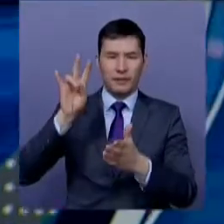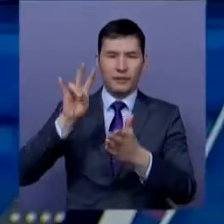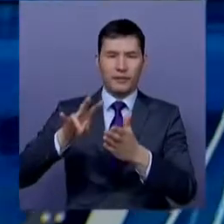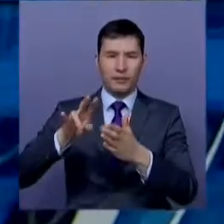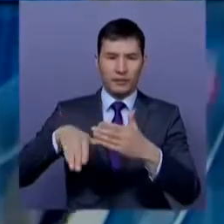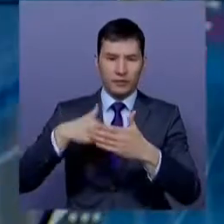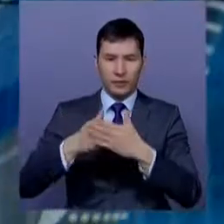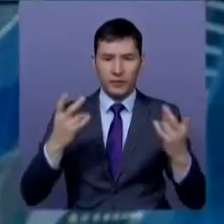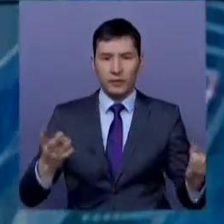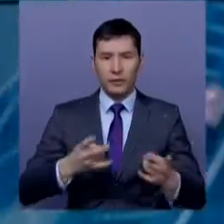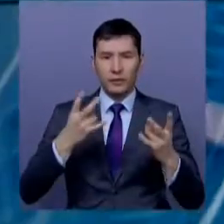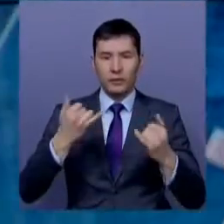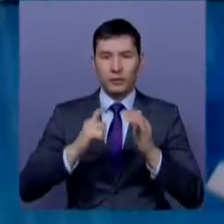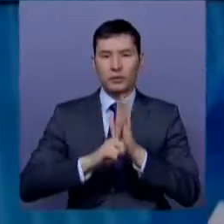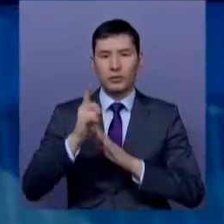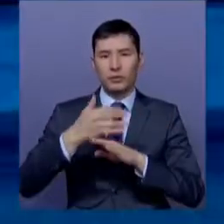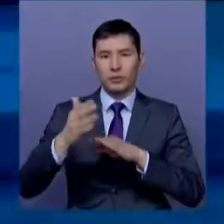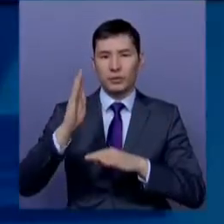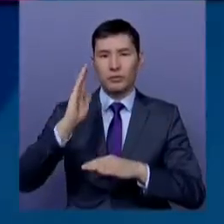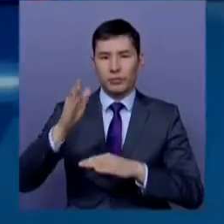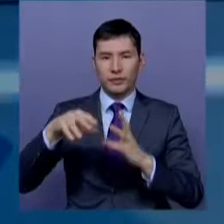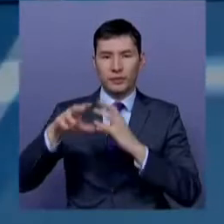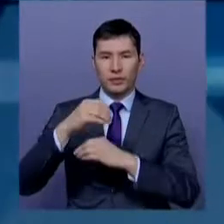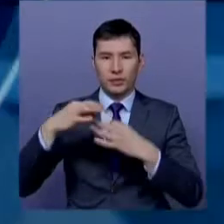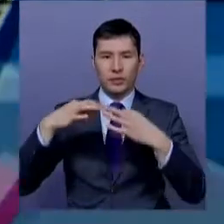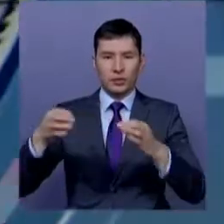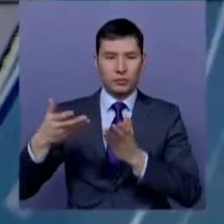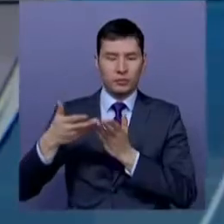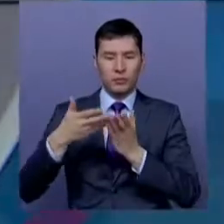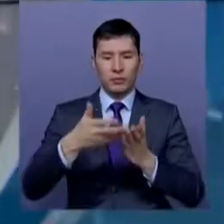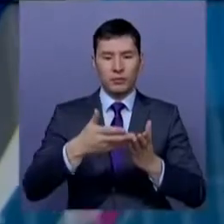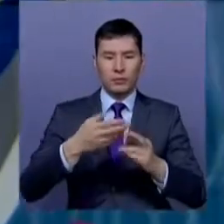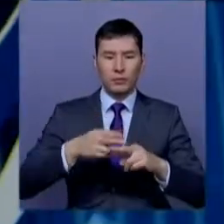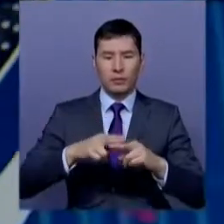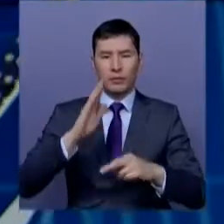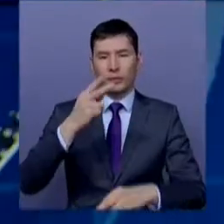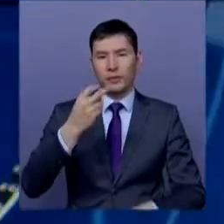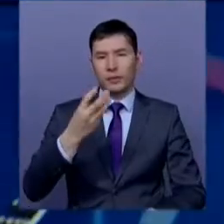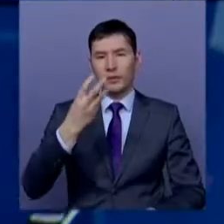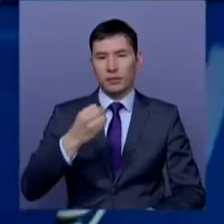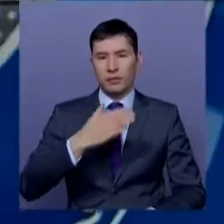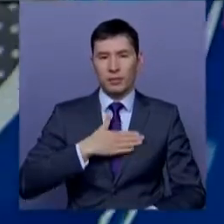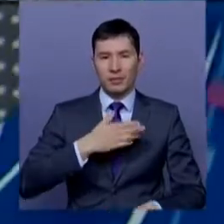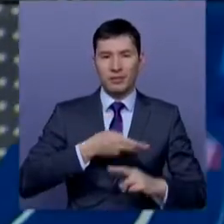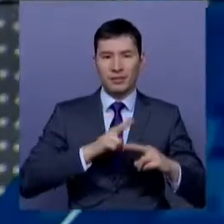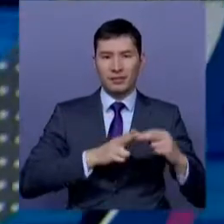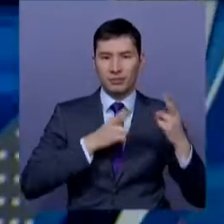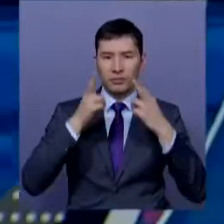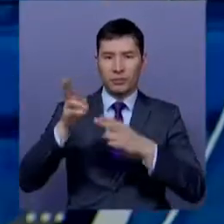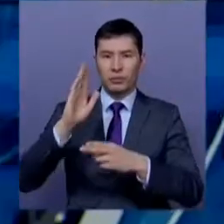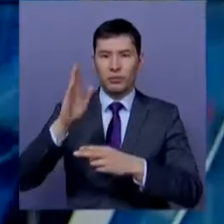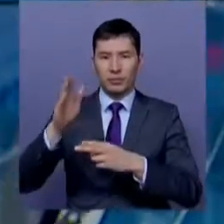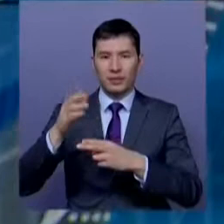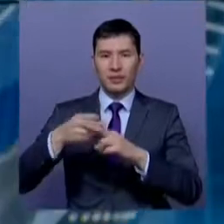адамдарды эвакуациялау жүргізіледі. Қазақстандық дипломаттардың сөзінше, операция бірнеше күнге ұласуы мүмкін. Жапония лайнерден